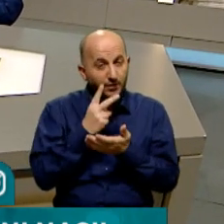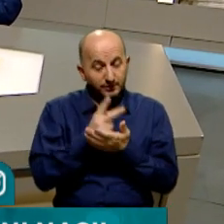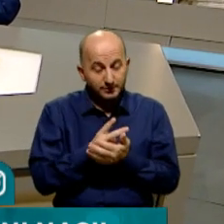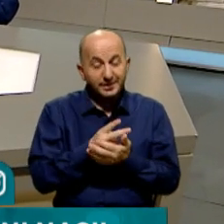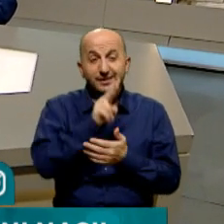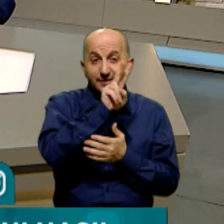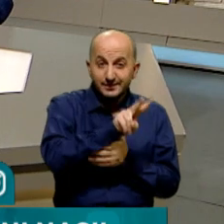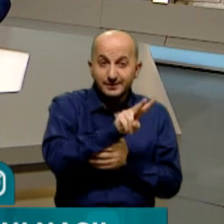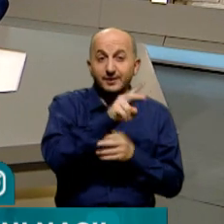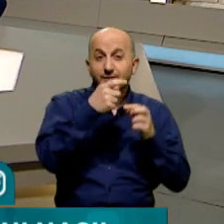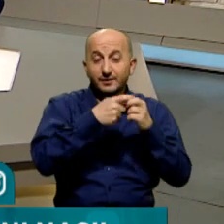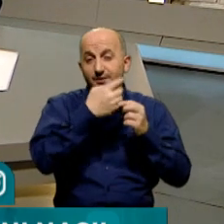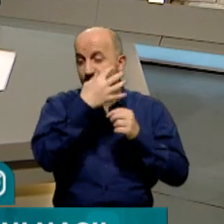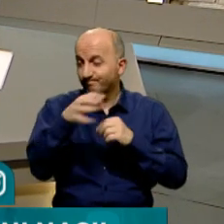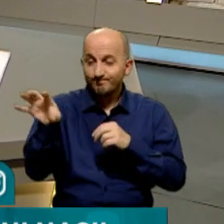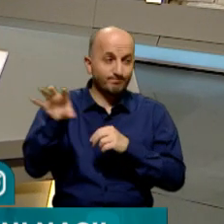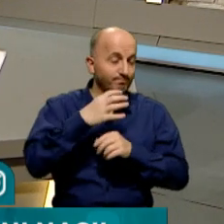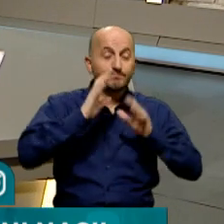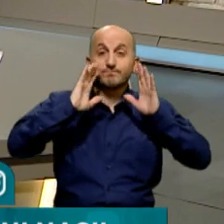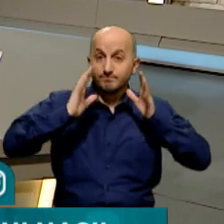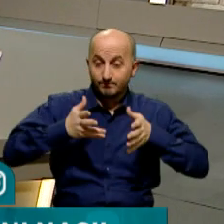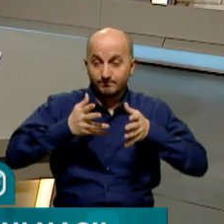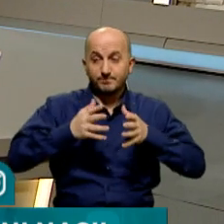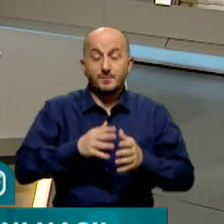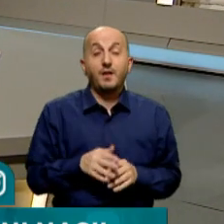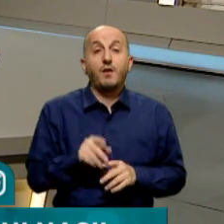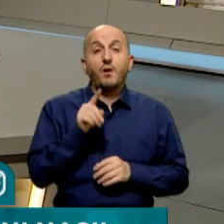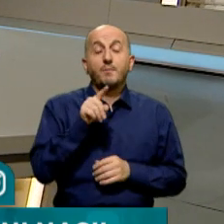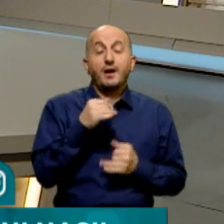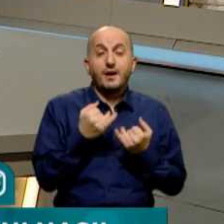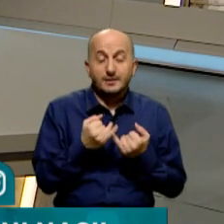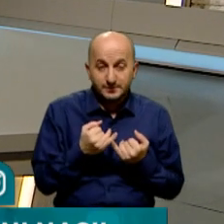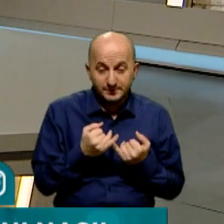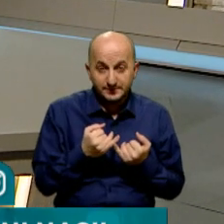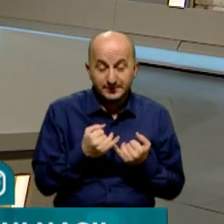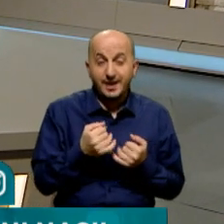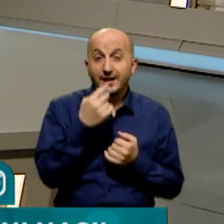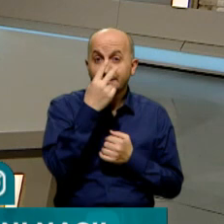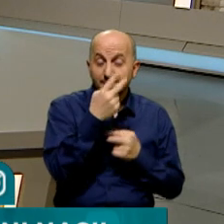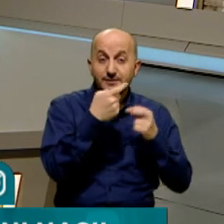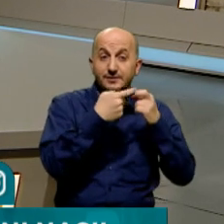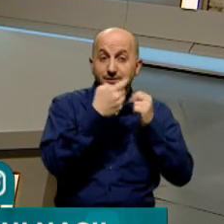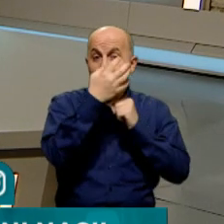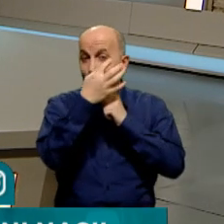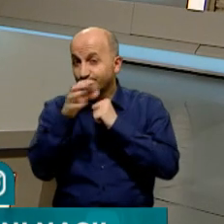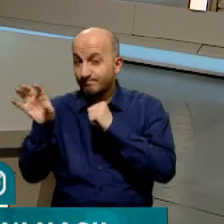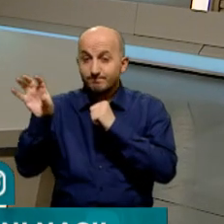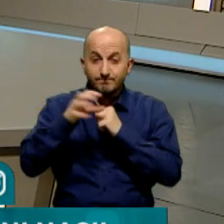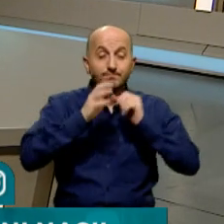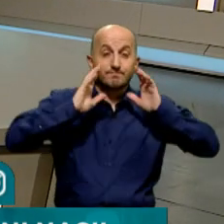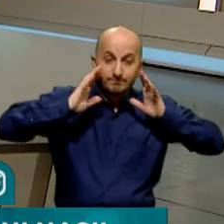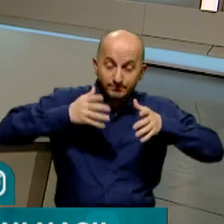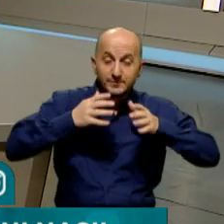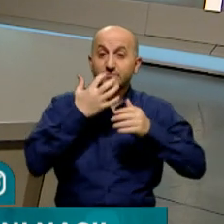İki rekatta bir selam vererek kılmaktır. Onun için ben kardeşimize iki rekatta bir selam vererek kılmasını